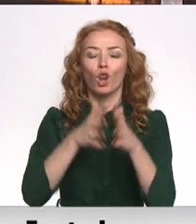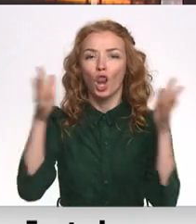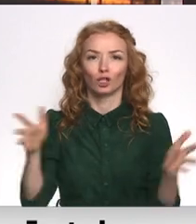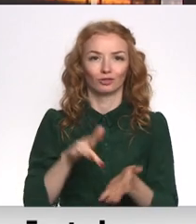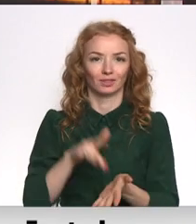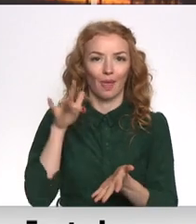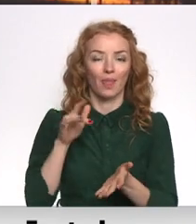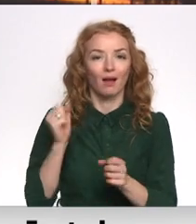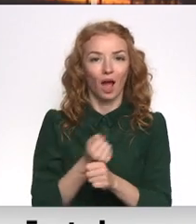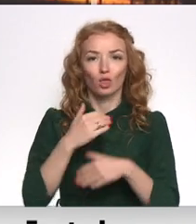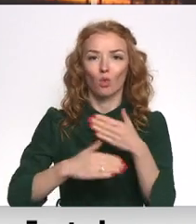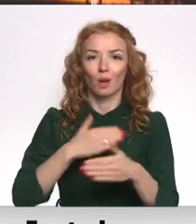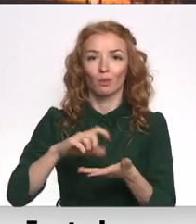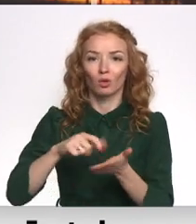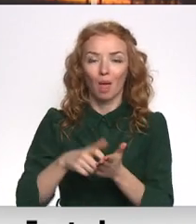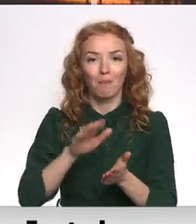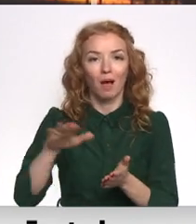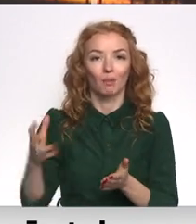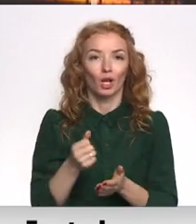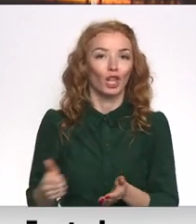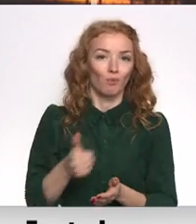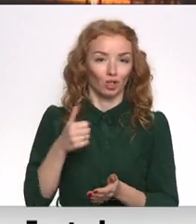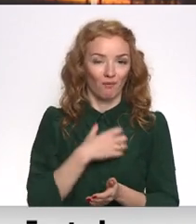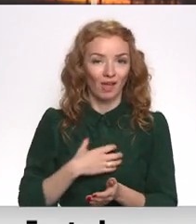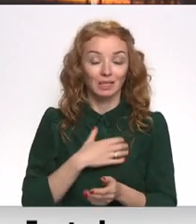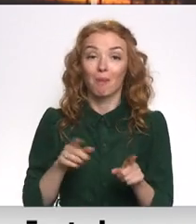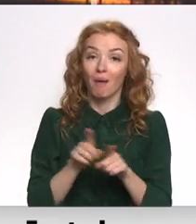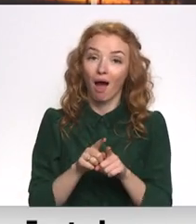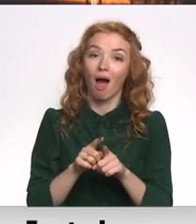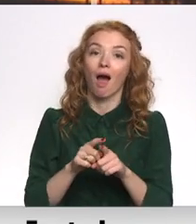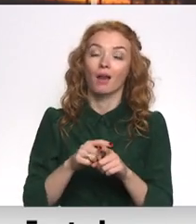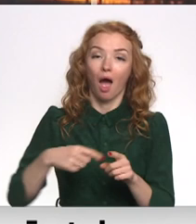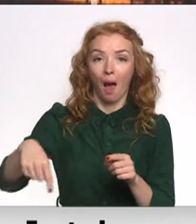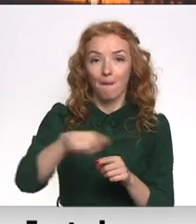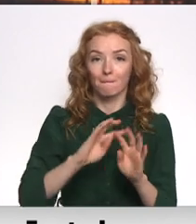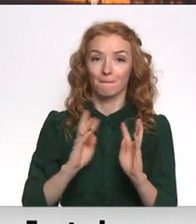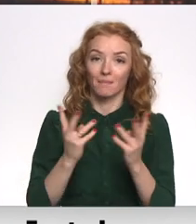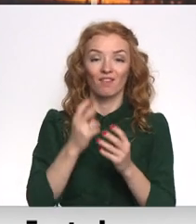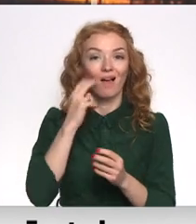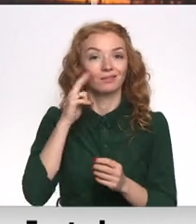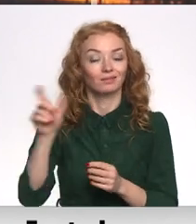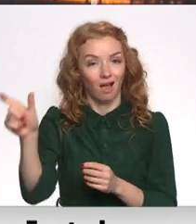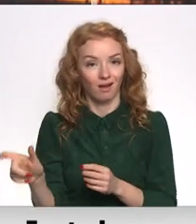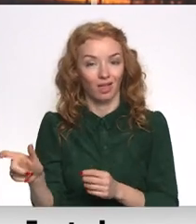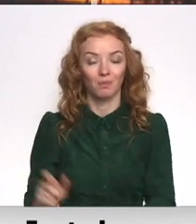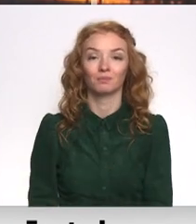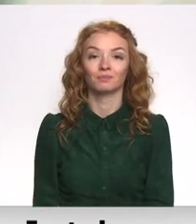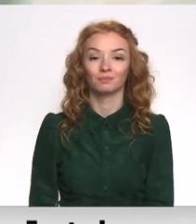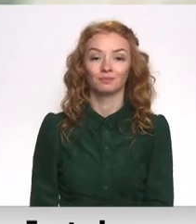kurā būtu gan nodarbību telpa bērniem ar īpašām vajadzībām, gan maigi sarunu apļi viņu vecākiem. Par to Aikiņca.